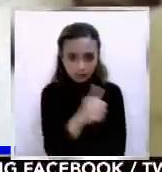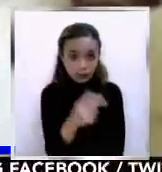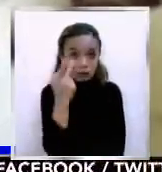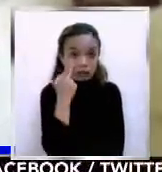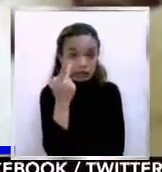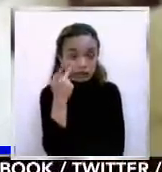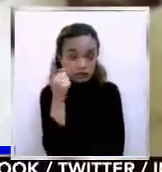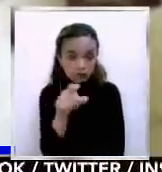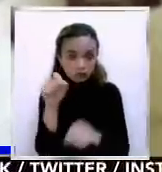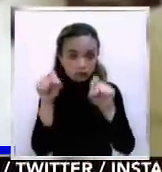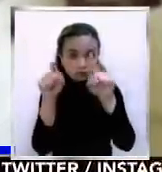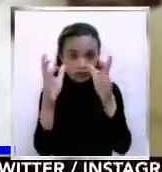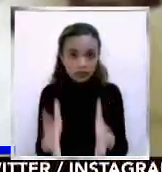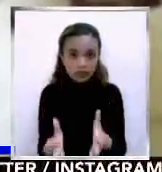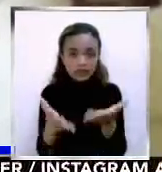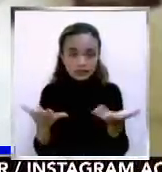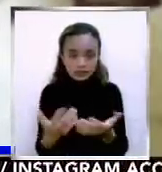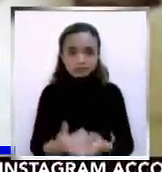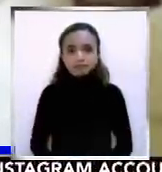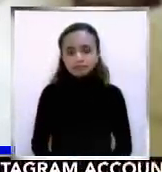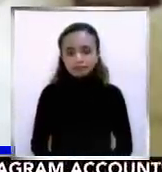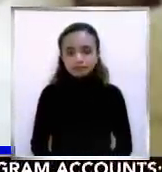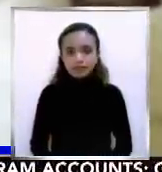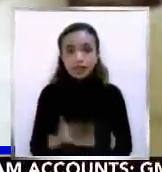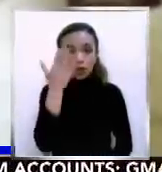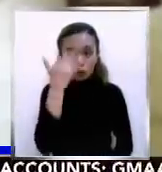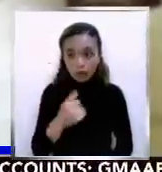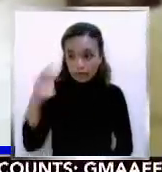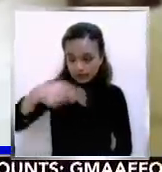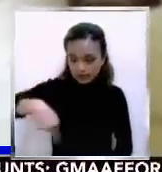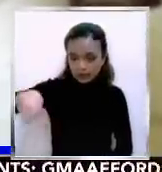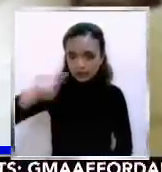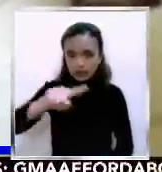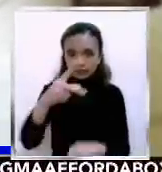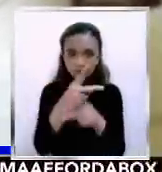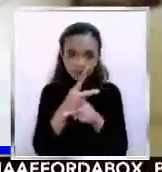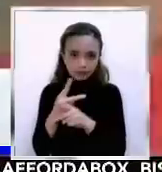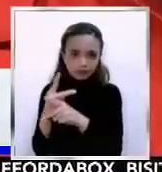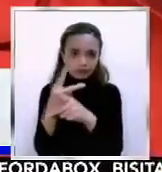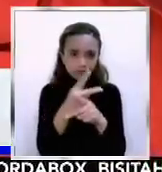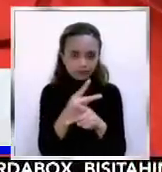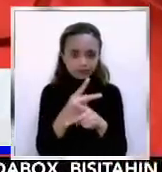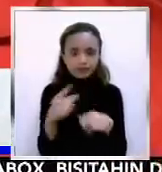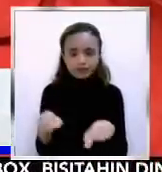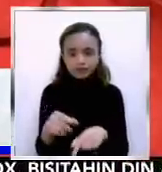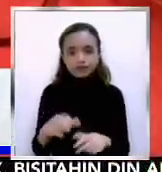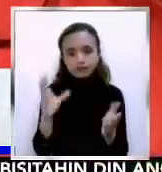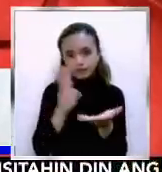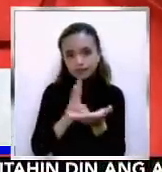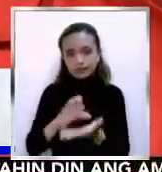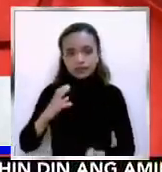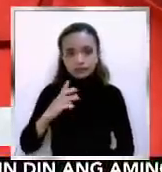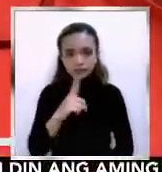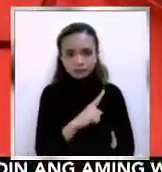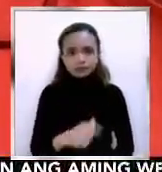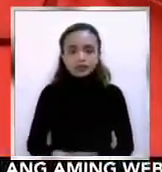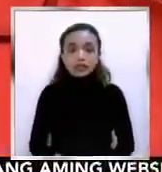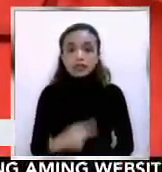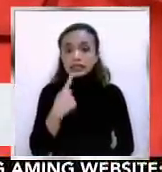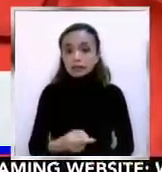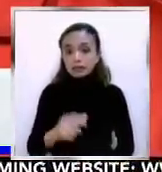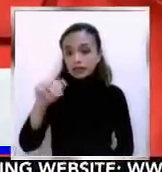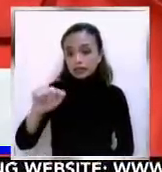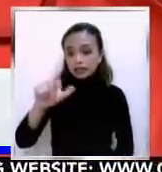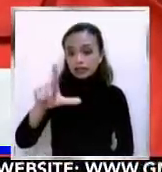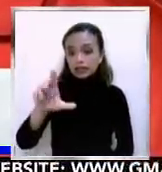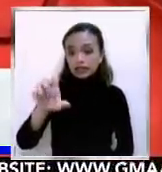nasa Divisoria Mall. Because they are the one who were protected by the city government. Sinabi ni Alex Lopez, anak ni dating